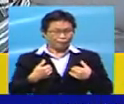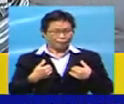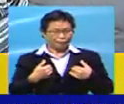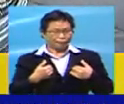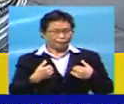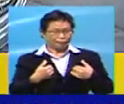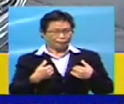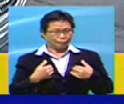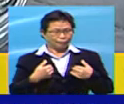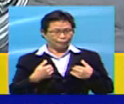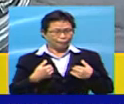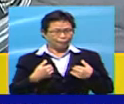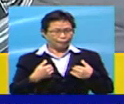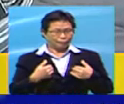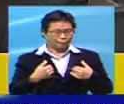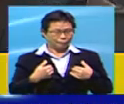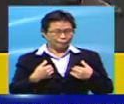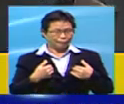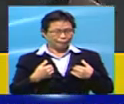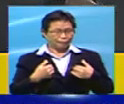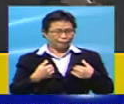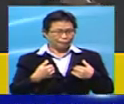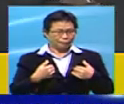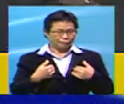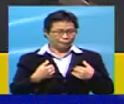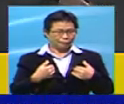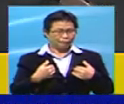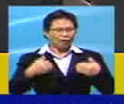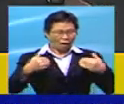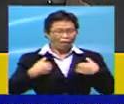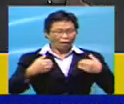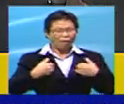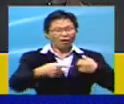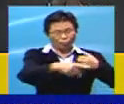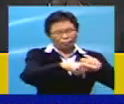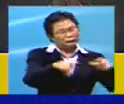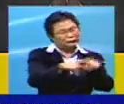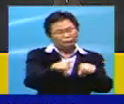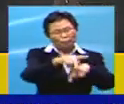that the way the road for Proton will be a